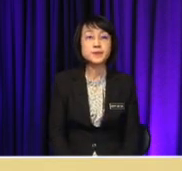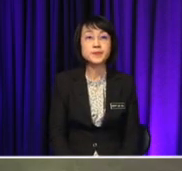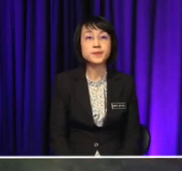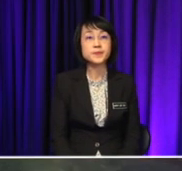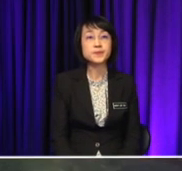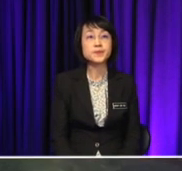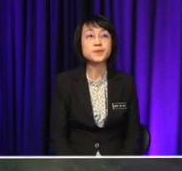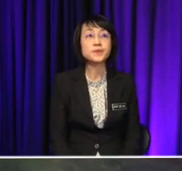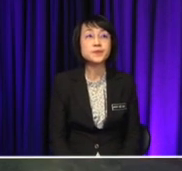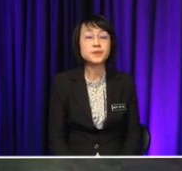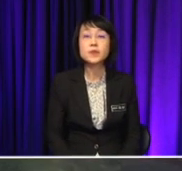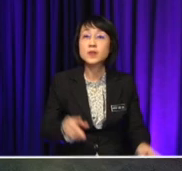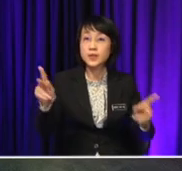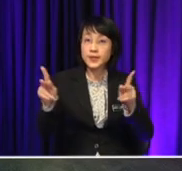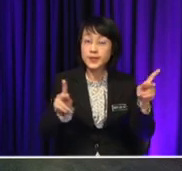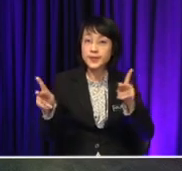kemudian